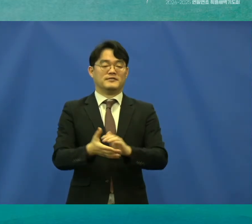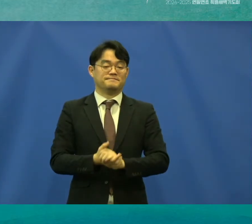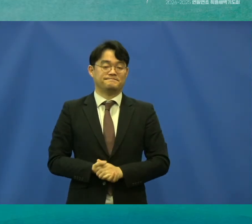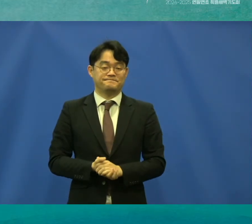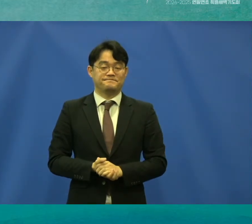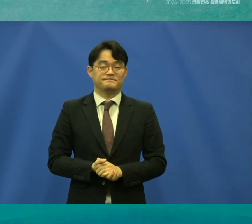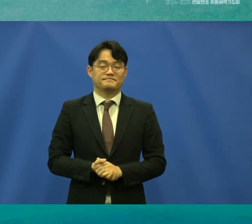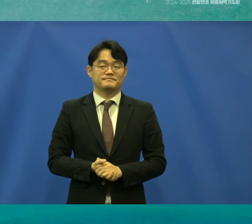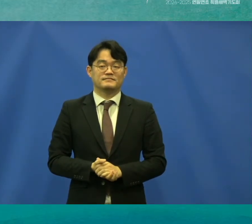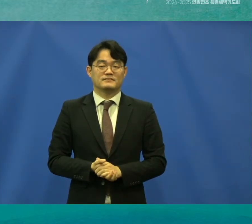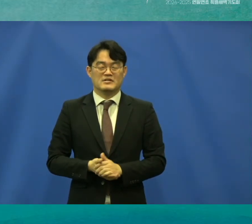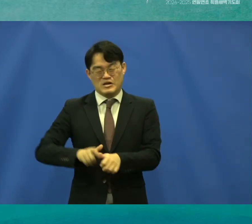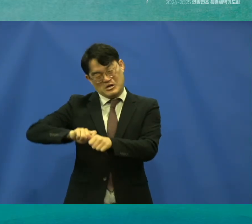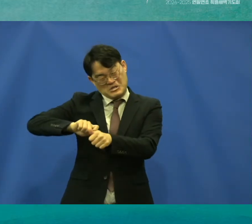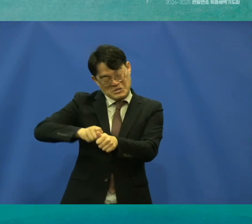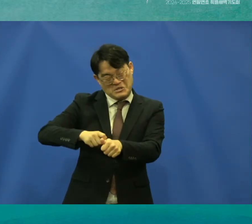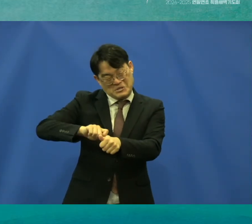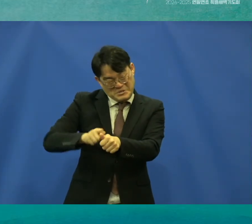억지가 아니고,